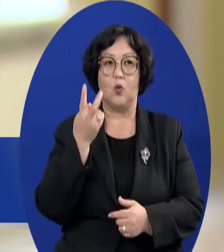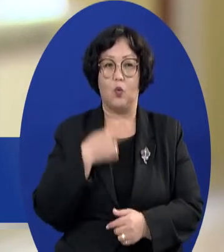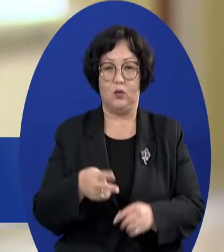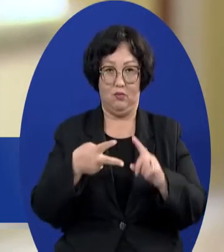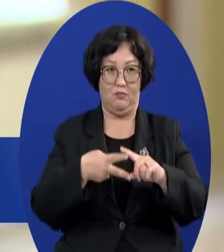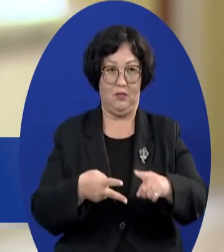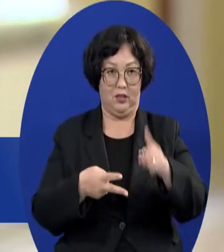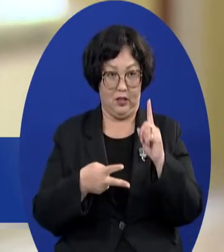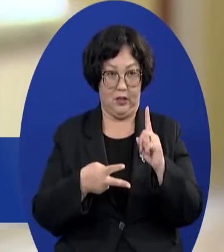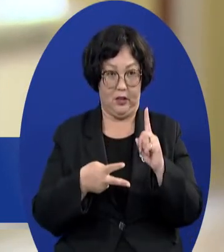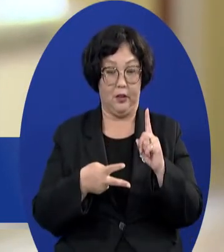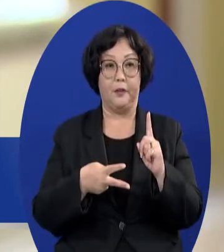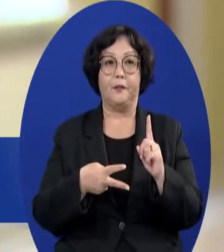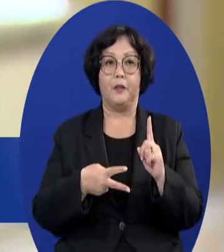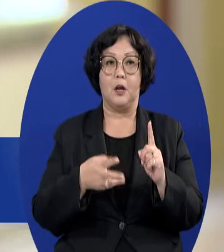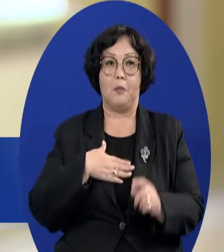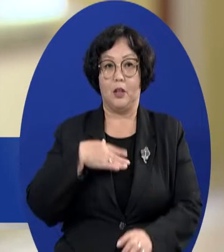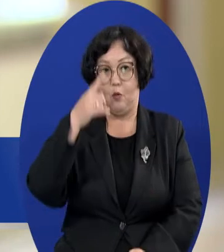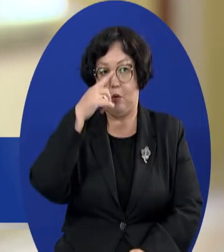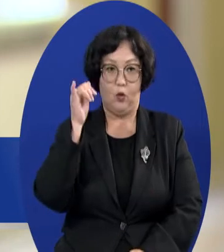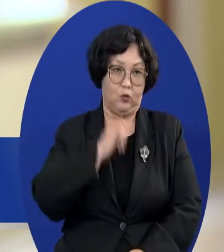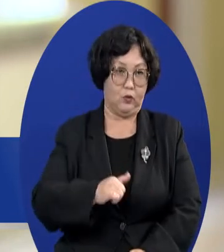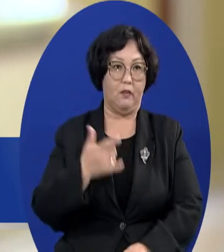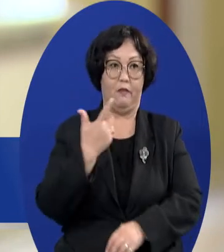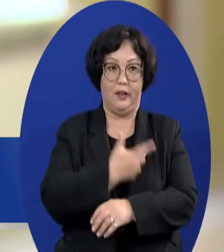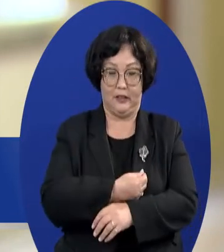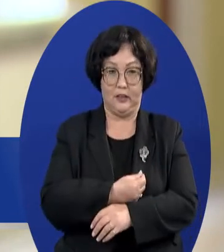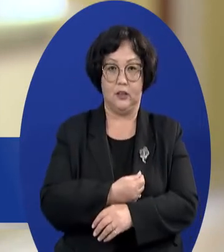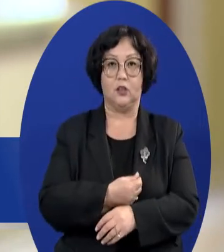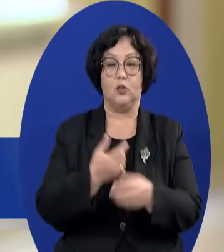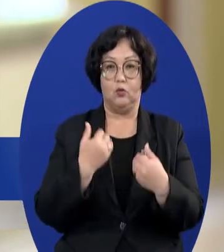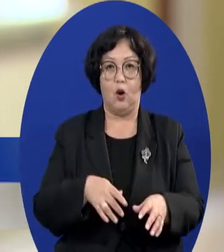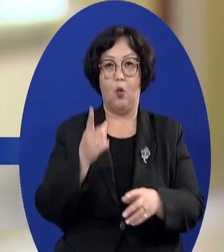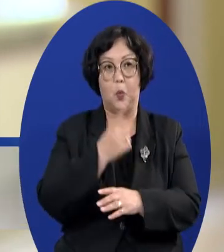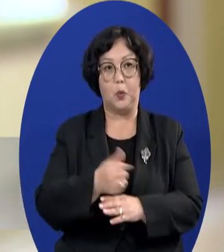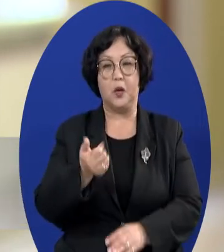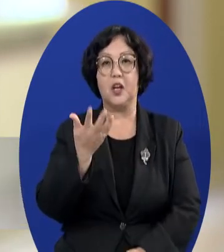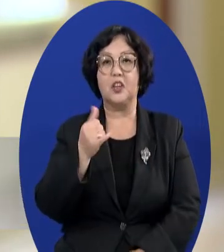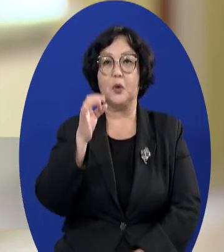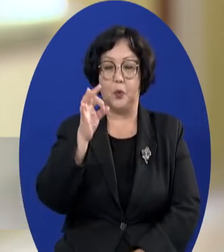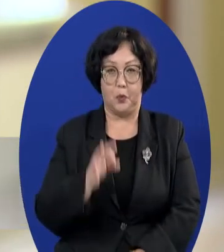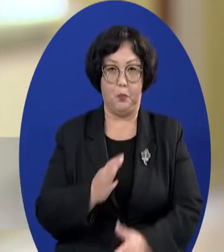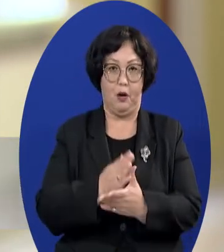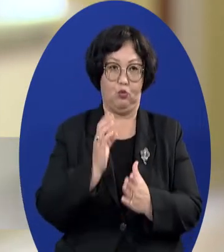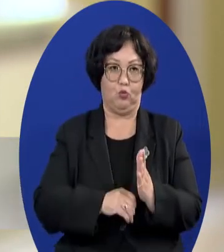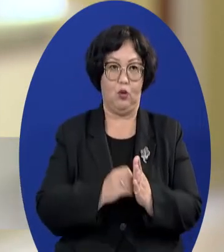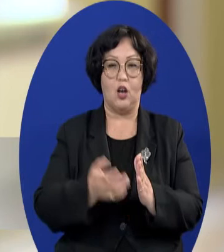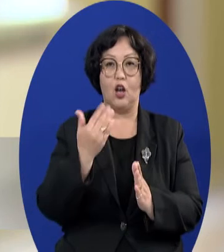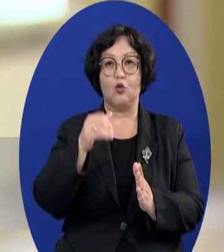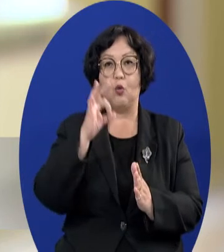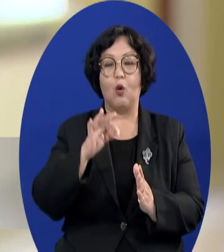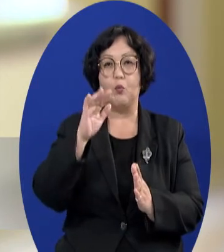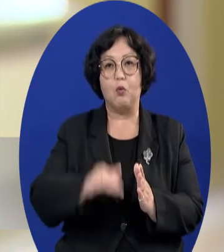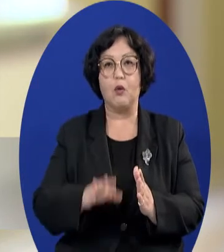бол одоо манай улсад хийгдсэн вакцины өр нөлөө яг хэдэн хувьтай байх юм бэ? Хэдэн хувиар буурах юм бэ гэдэг